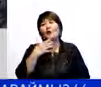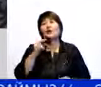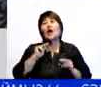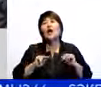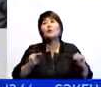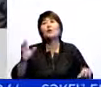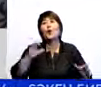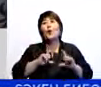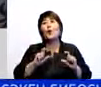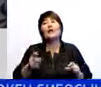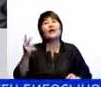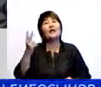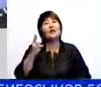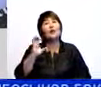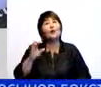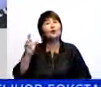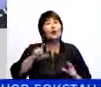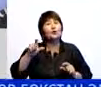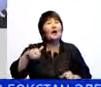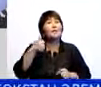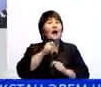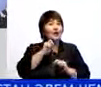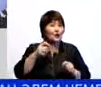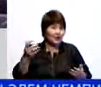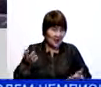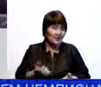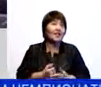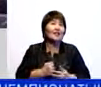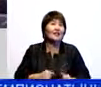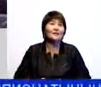педагогикалық университетінің екінші курс студенті бас жүлдені қанжығалады.